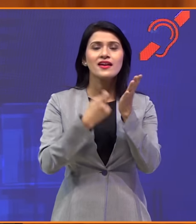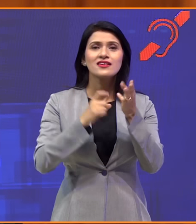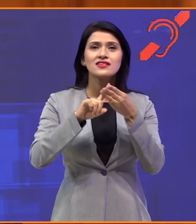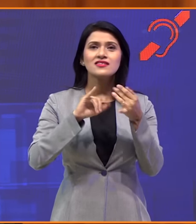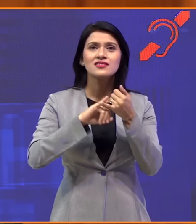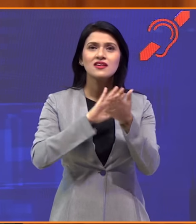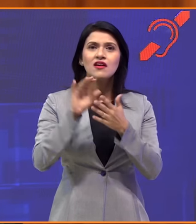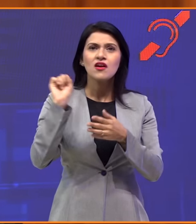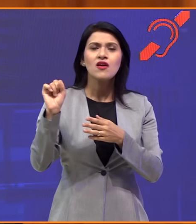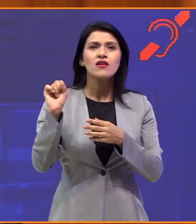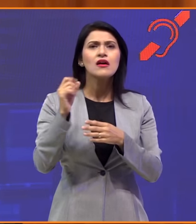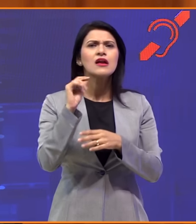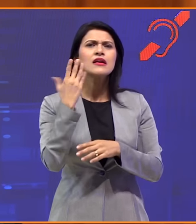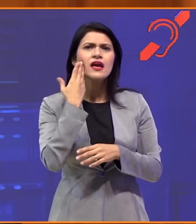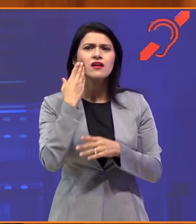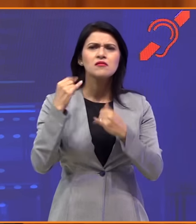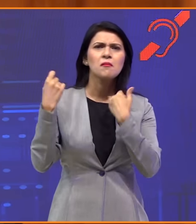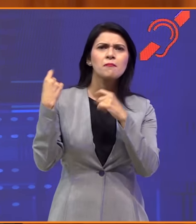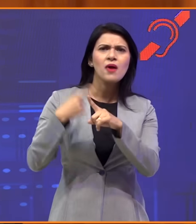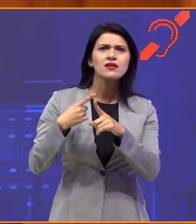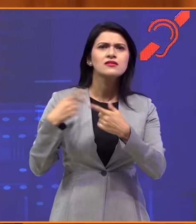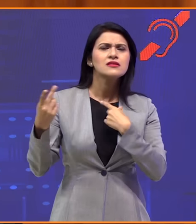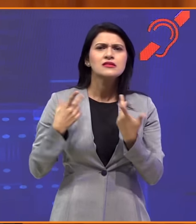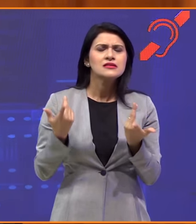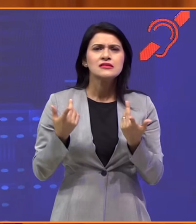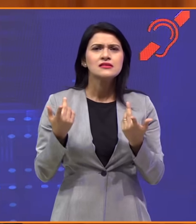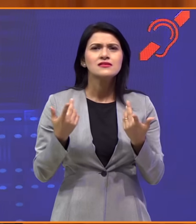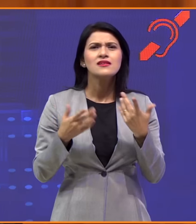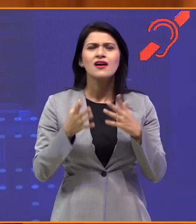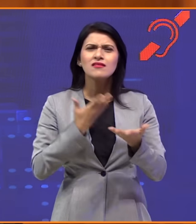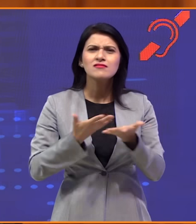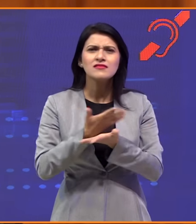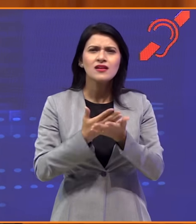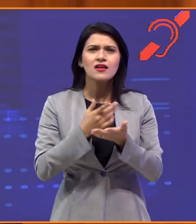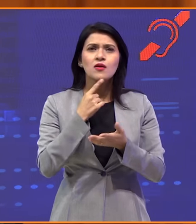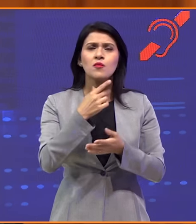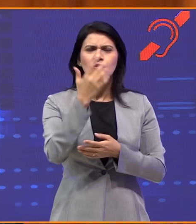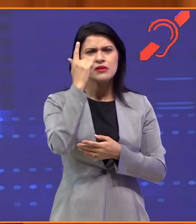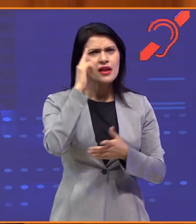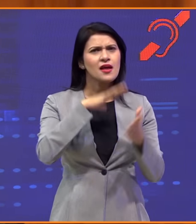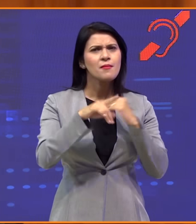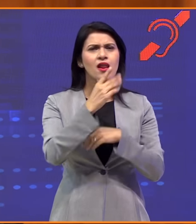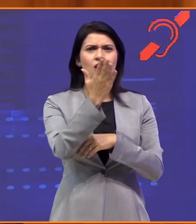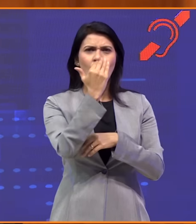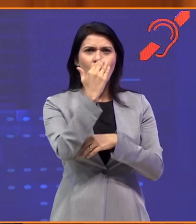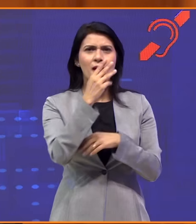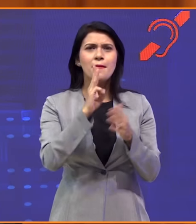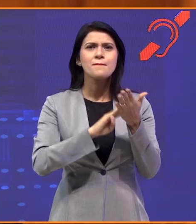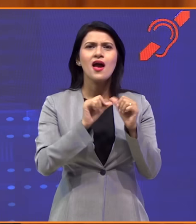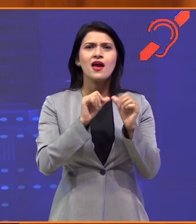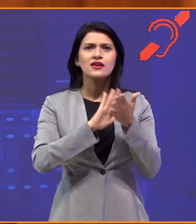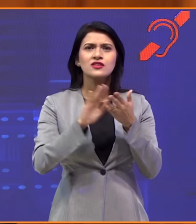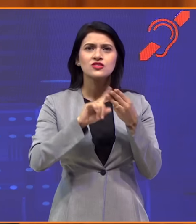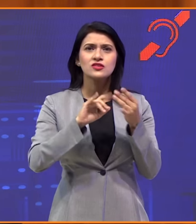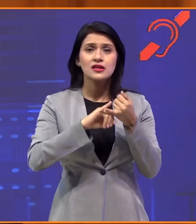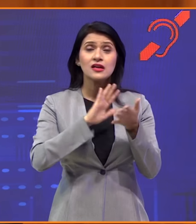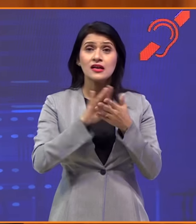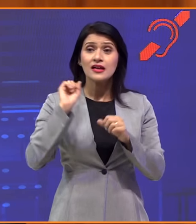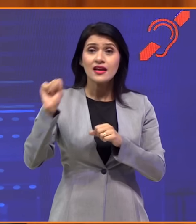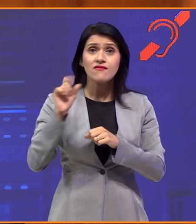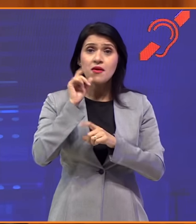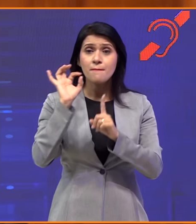थी तो महेश भट्ट जी ने जब मेरा काम देखा स्वाभिमान में उन्होंने मुझे बुलाया था यह सोच के बुलाया था कि अगर मान लीजिए परेश रावल जी किसी